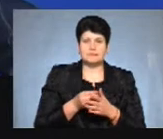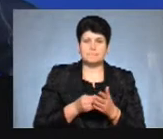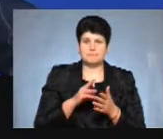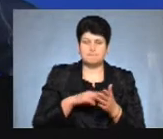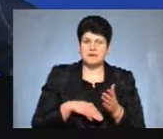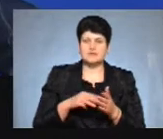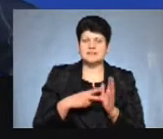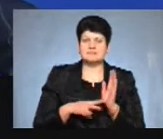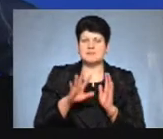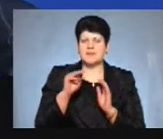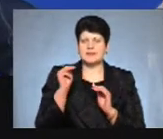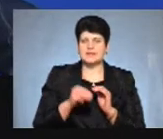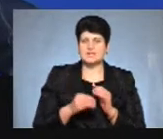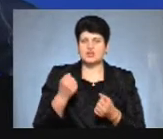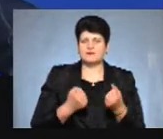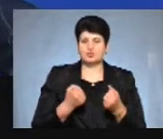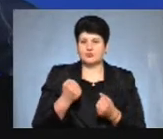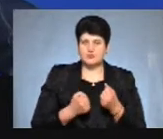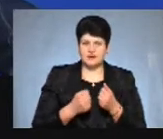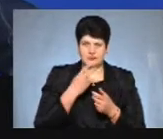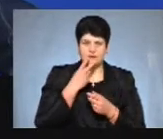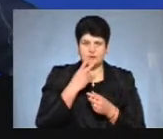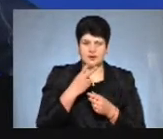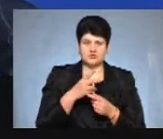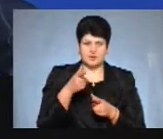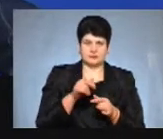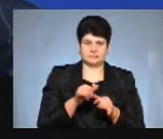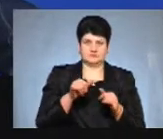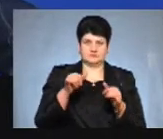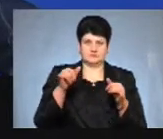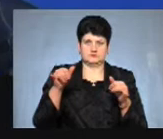75 тисяч автомобілів. І бачите, яка динаміка сталася